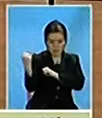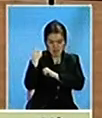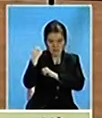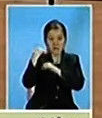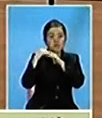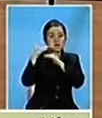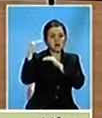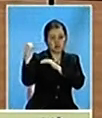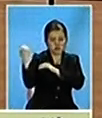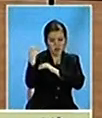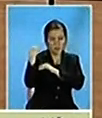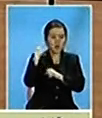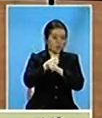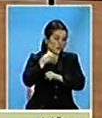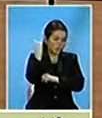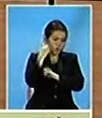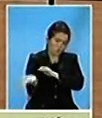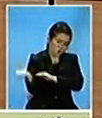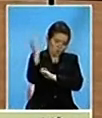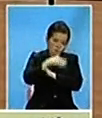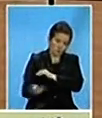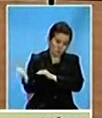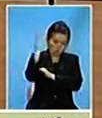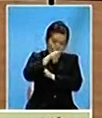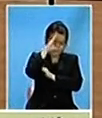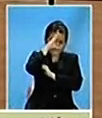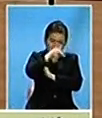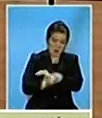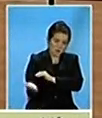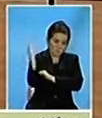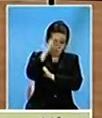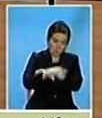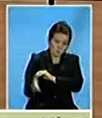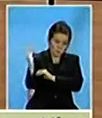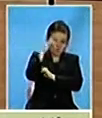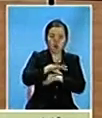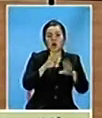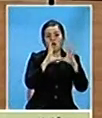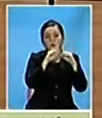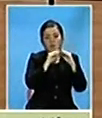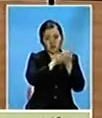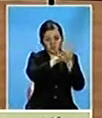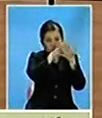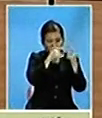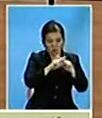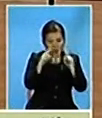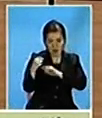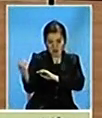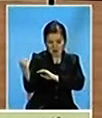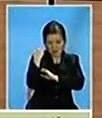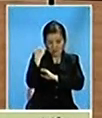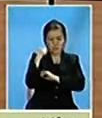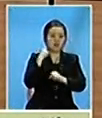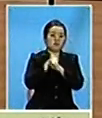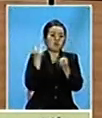เพราะกระทำหลายรอบตลอดทั้งวันแม้จนค่ำแม้ว่าการประชุมรัฐสภาจะเสร็จสิ้นเรียบร้อยแล้วและ